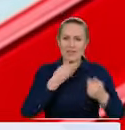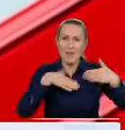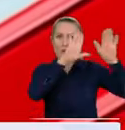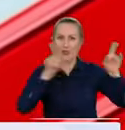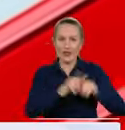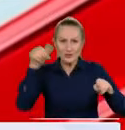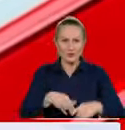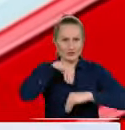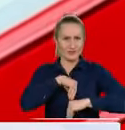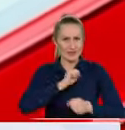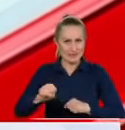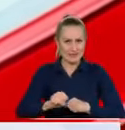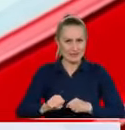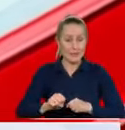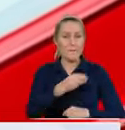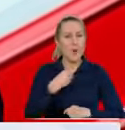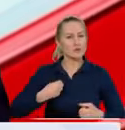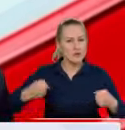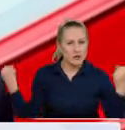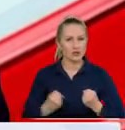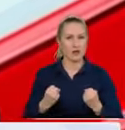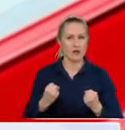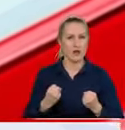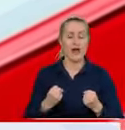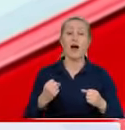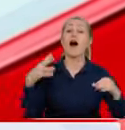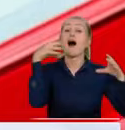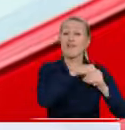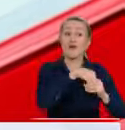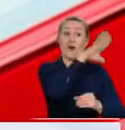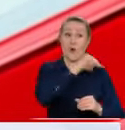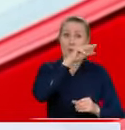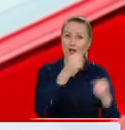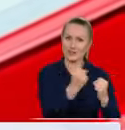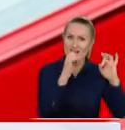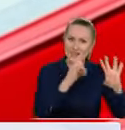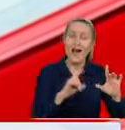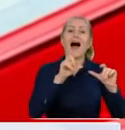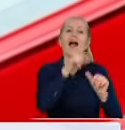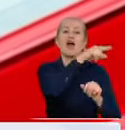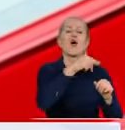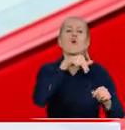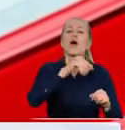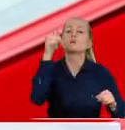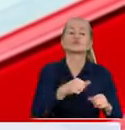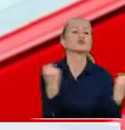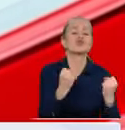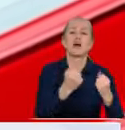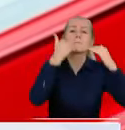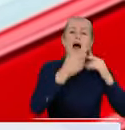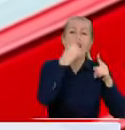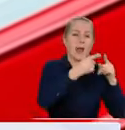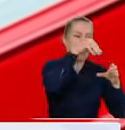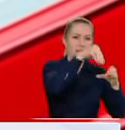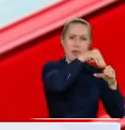posiadać. Polska silna w silnej Unii, ale Unia musi być silna państwami narodowymi. Natomiast jeżeli chodzi